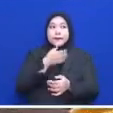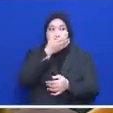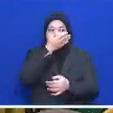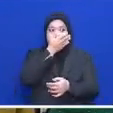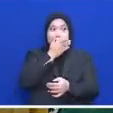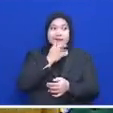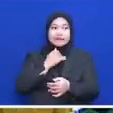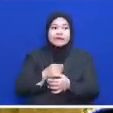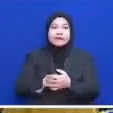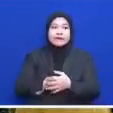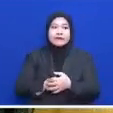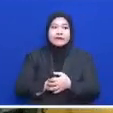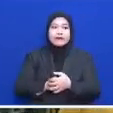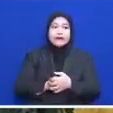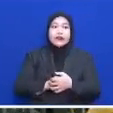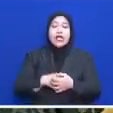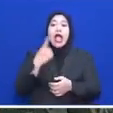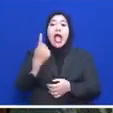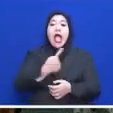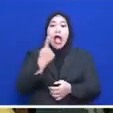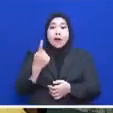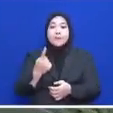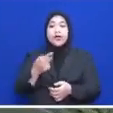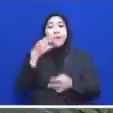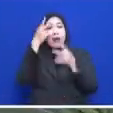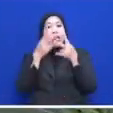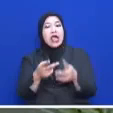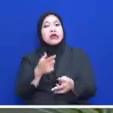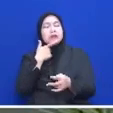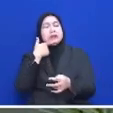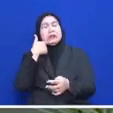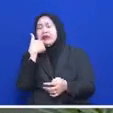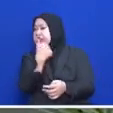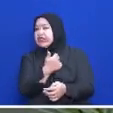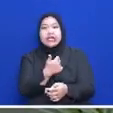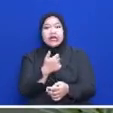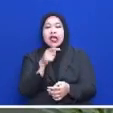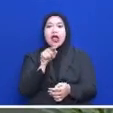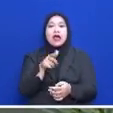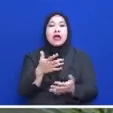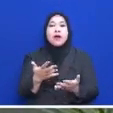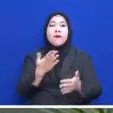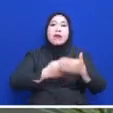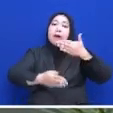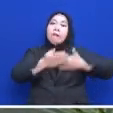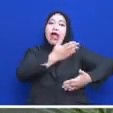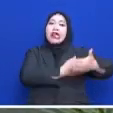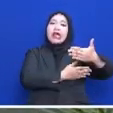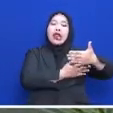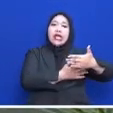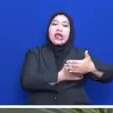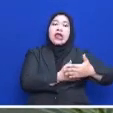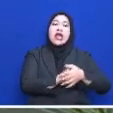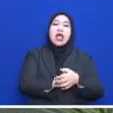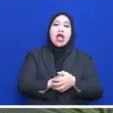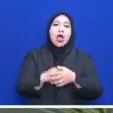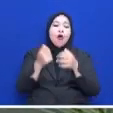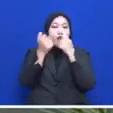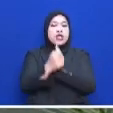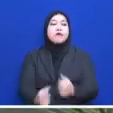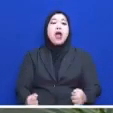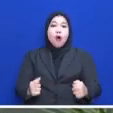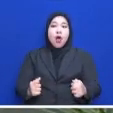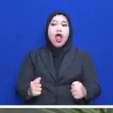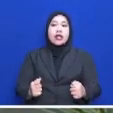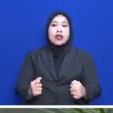kami melihat juga pentingnya untuk bisa mengembalikan kewibawaan